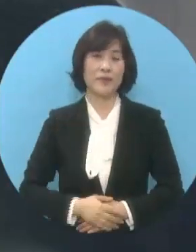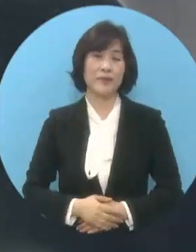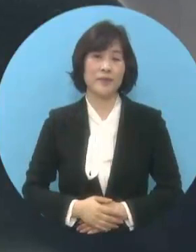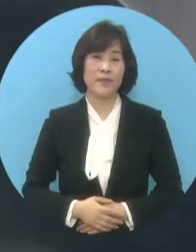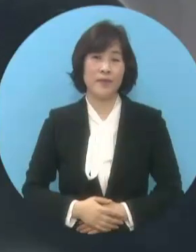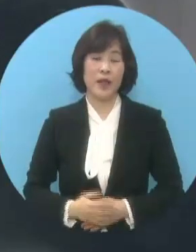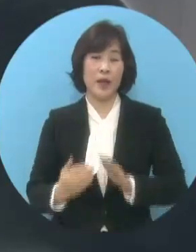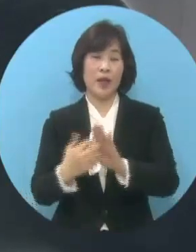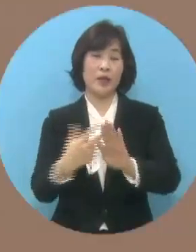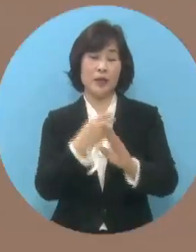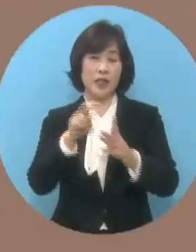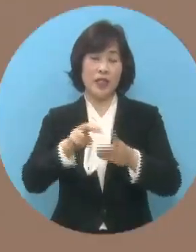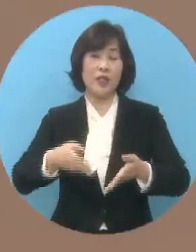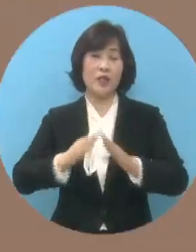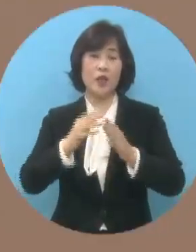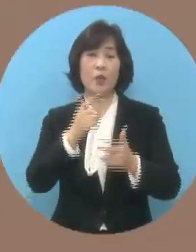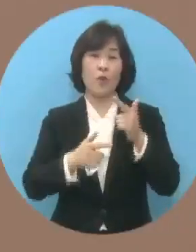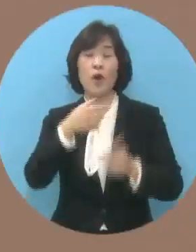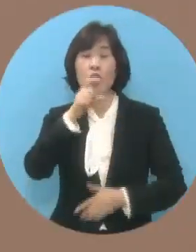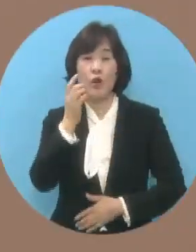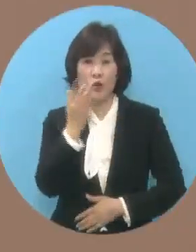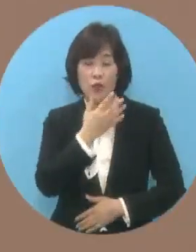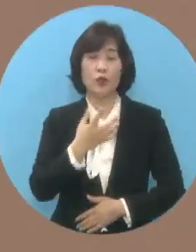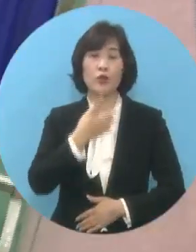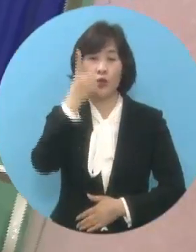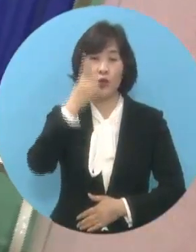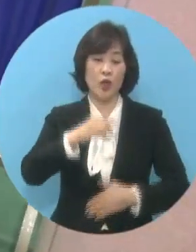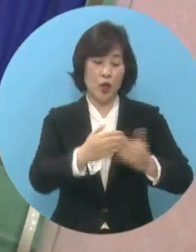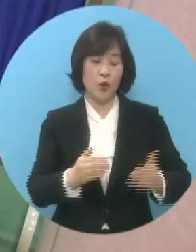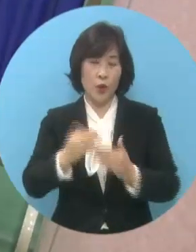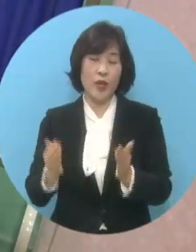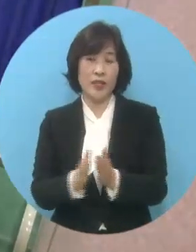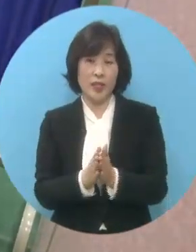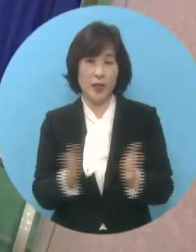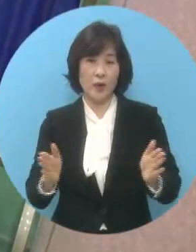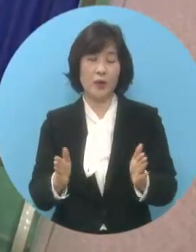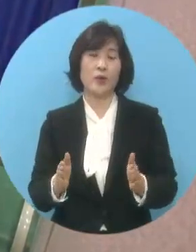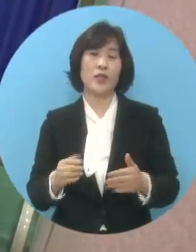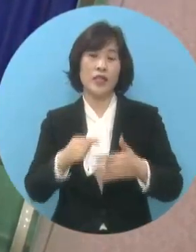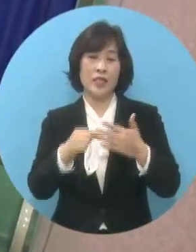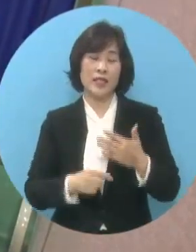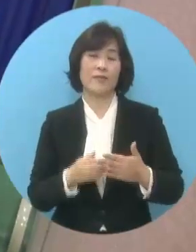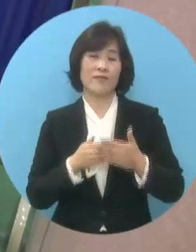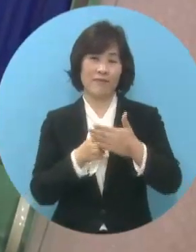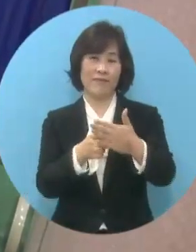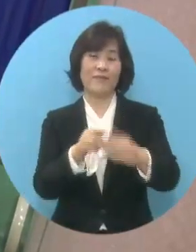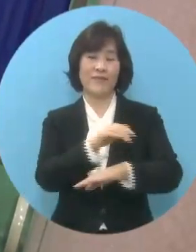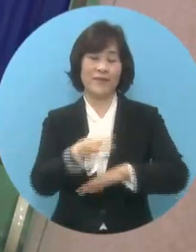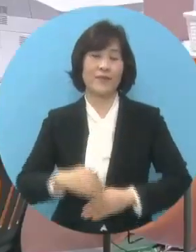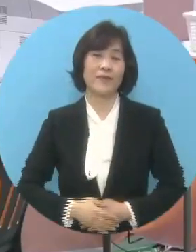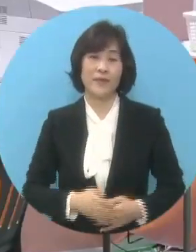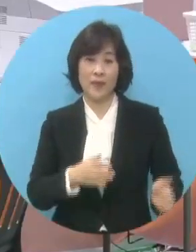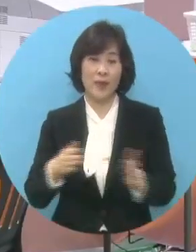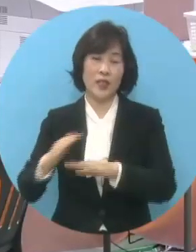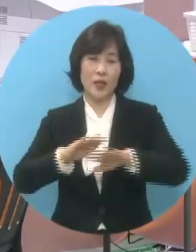도는 백신 접종 센터가 세워진 목포와 여수, 순천의 읍면동을 시작으로 접종을 진행할 계획입니다.